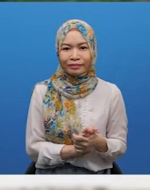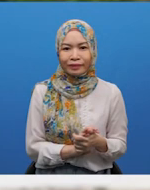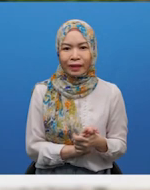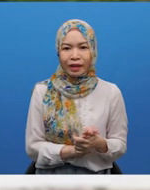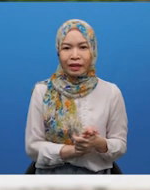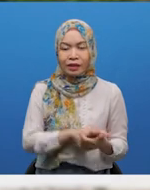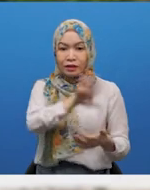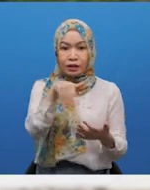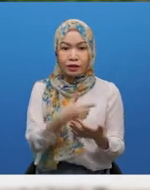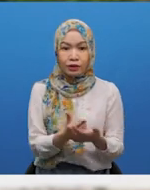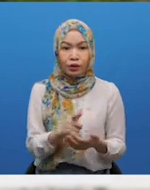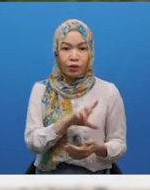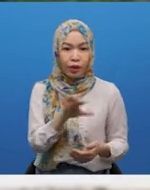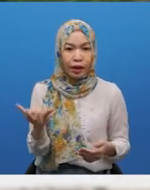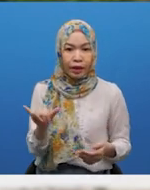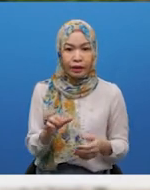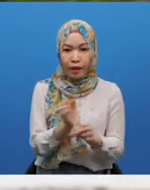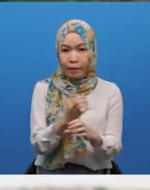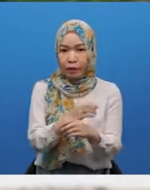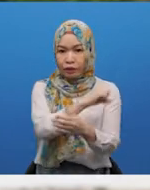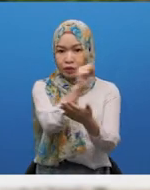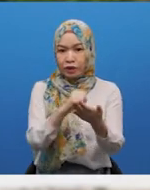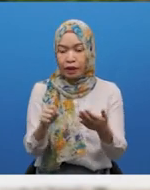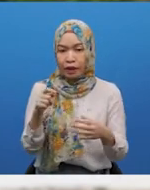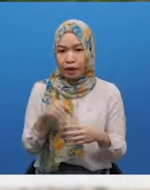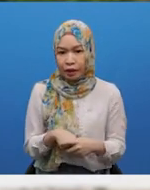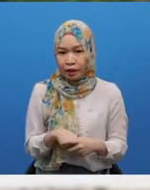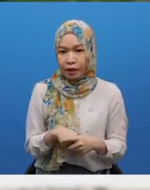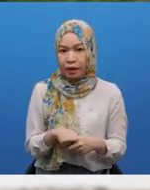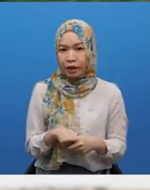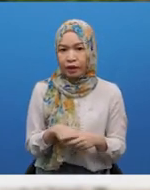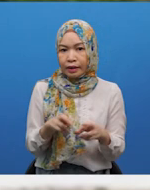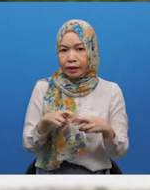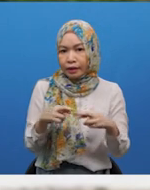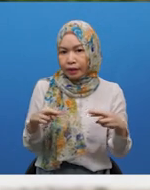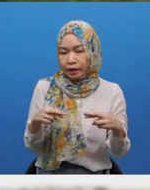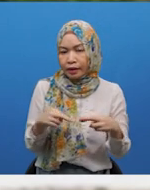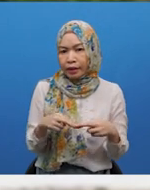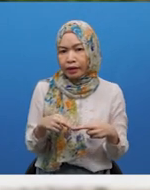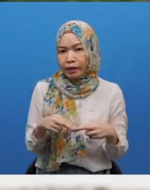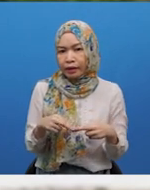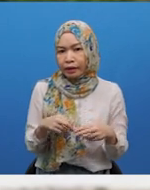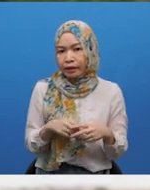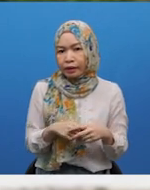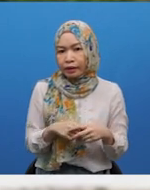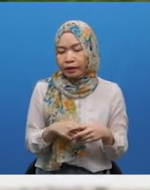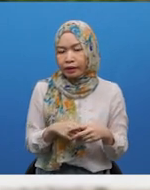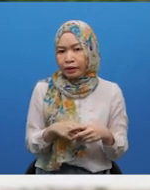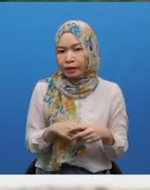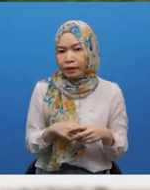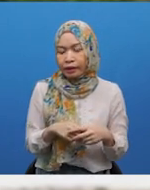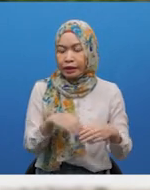Secara keseluruhannya, bentuk syair ini terikat kerana rimanya sama bagi setiap